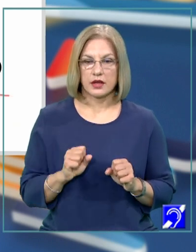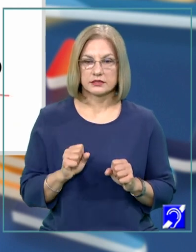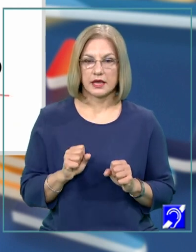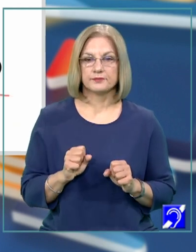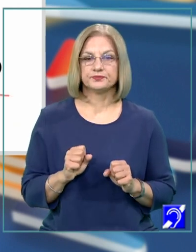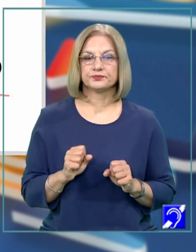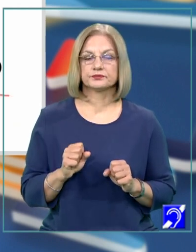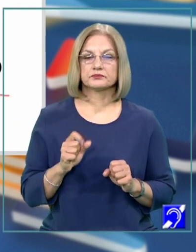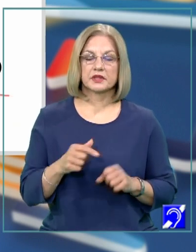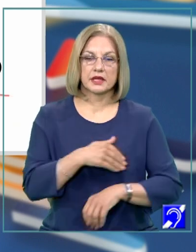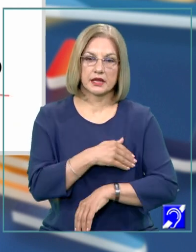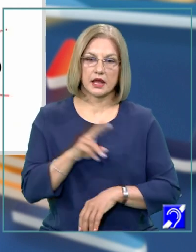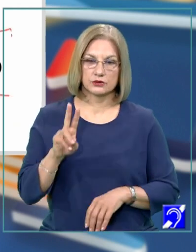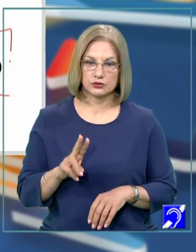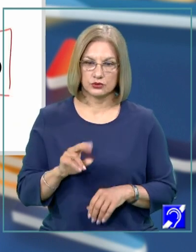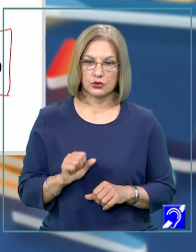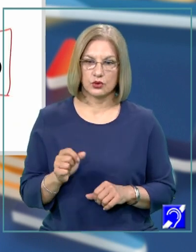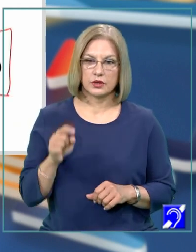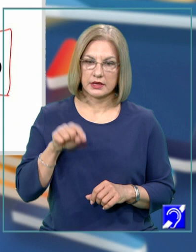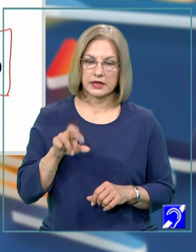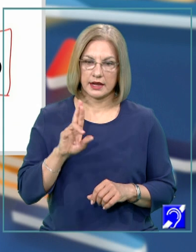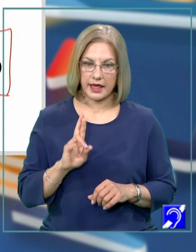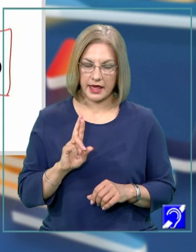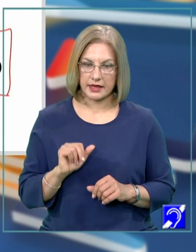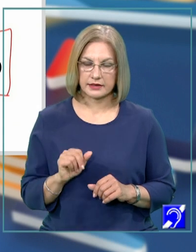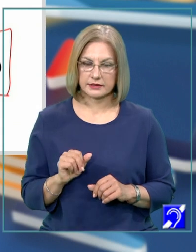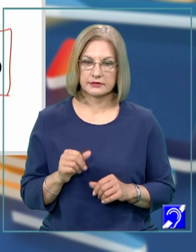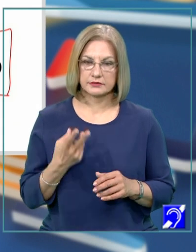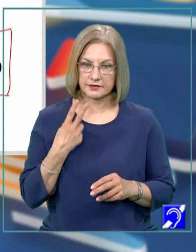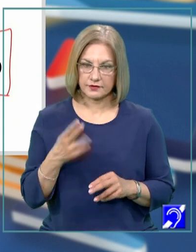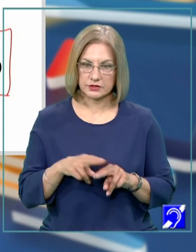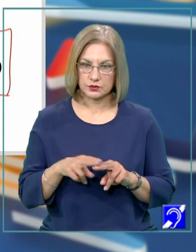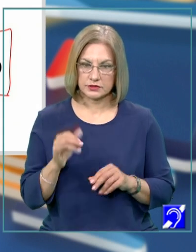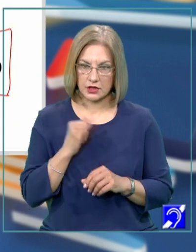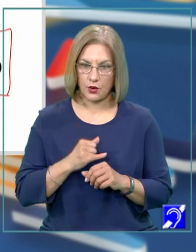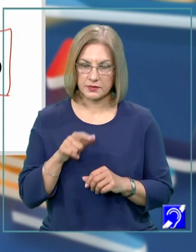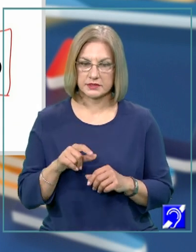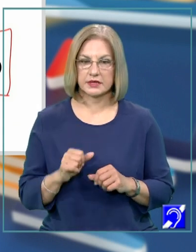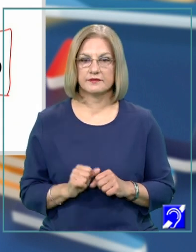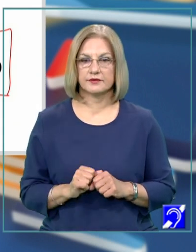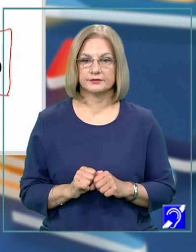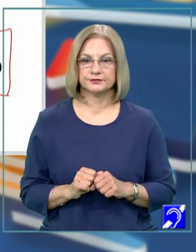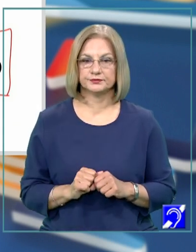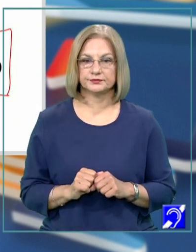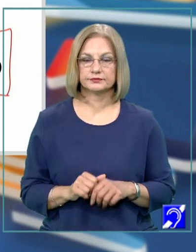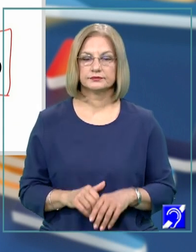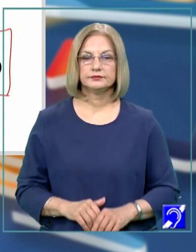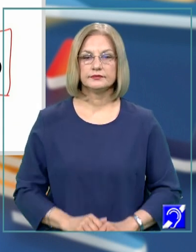ecuație de gradul doi în r așa cum se observă în relația subliniată